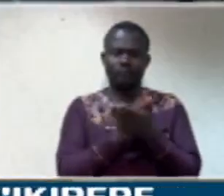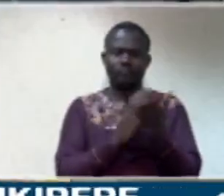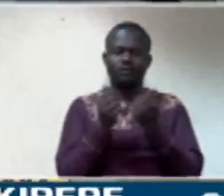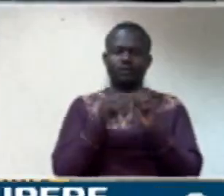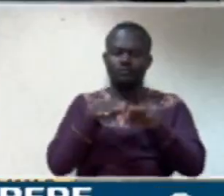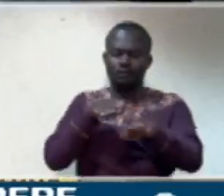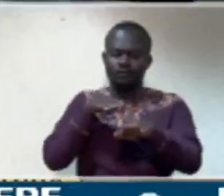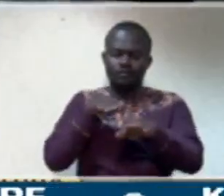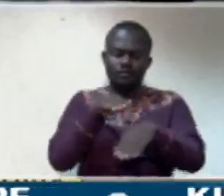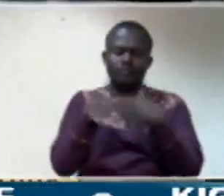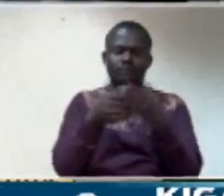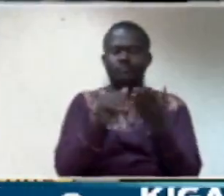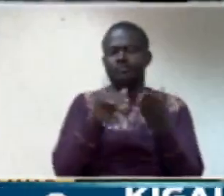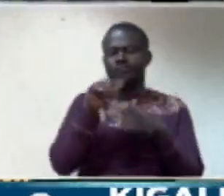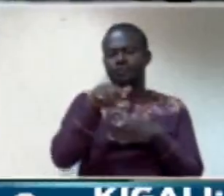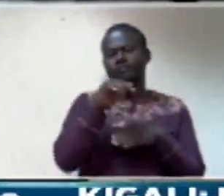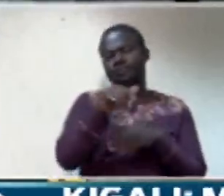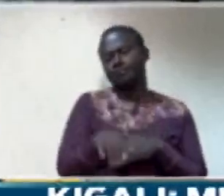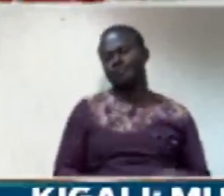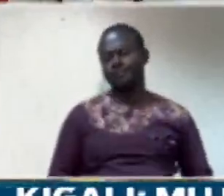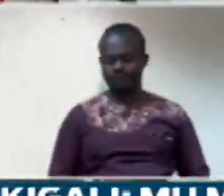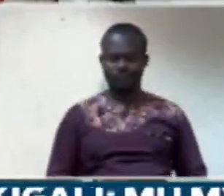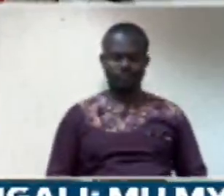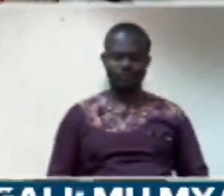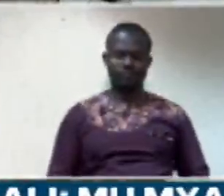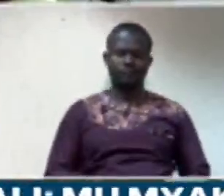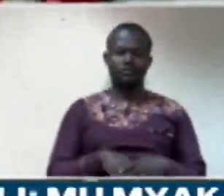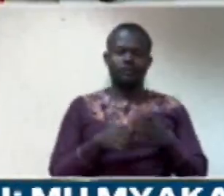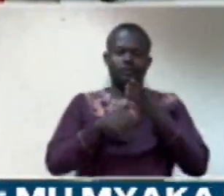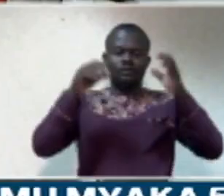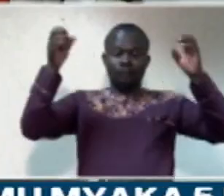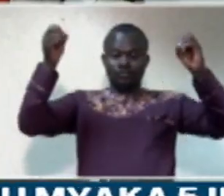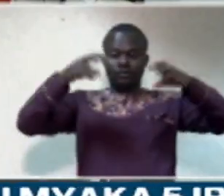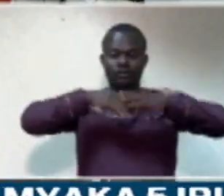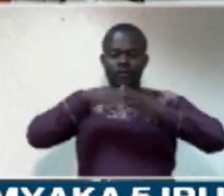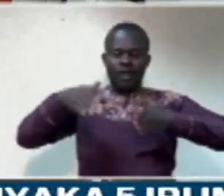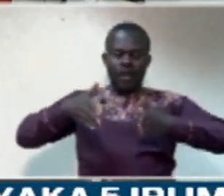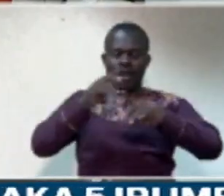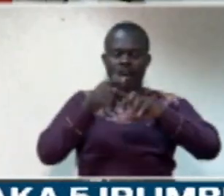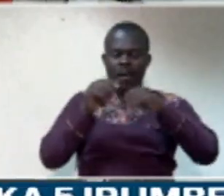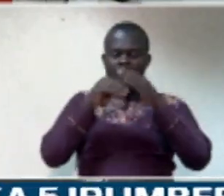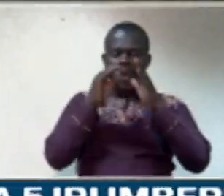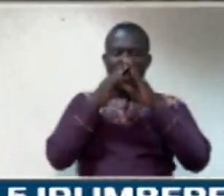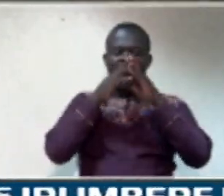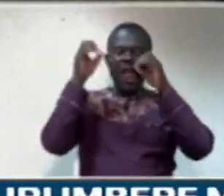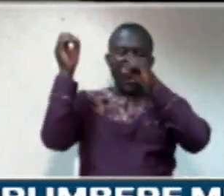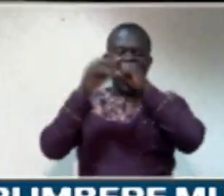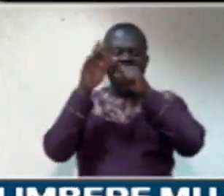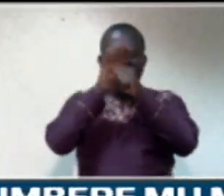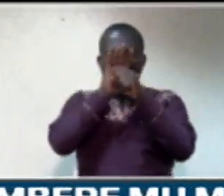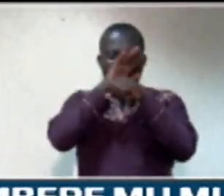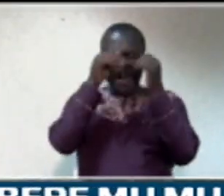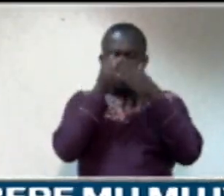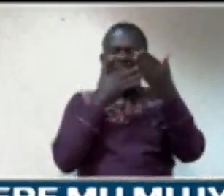w'imodoka ambutayaje cyangwa jam mu ndimi z'amahanga. Ni ikibazo kigaragara mu mihanda itandukanye yo muri Kigali cyane cyane mu masaha